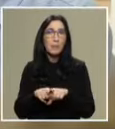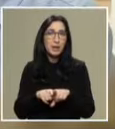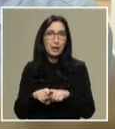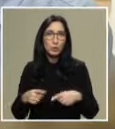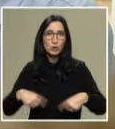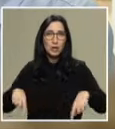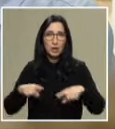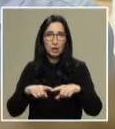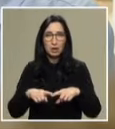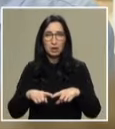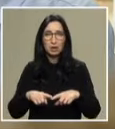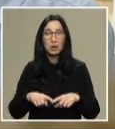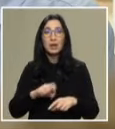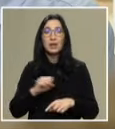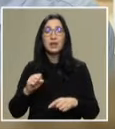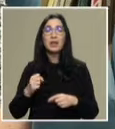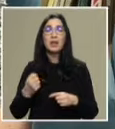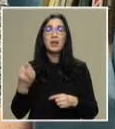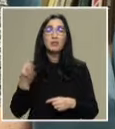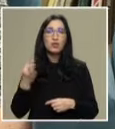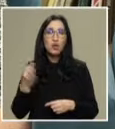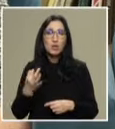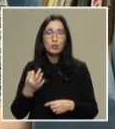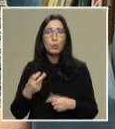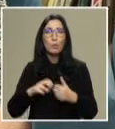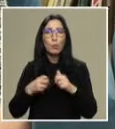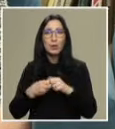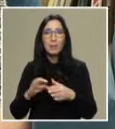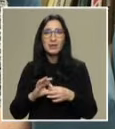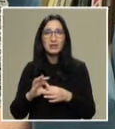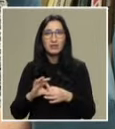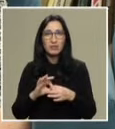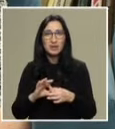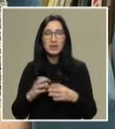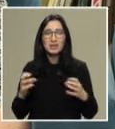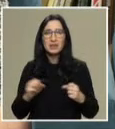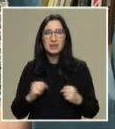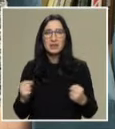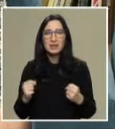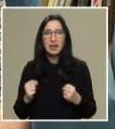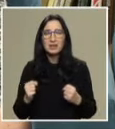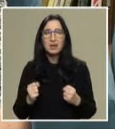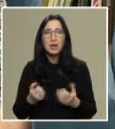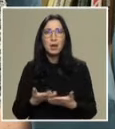приятелския кръг, и твърде често проблеми, свързани с стрес, предизвикан от много